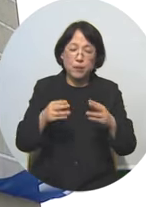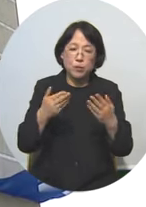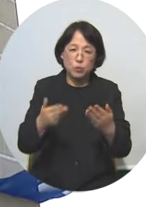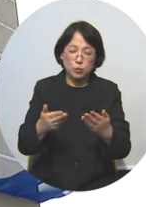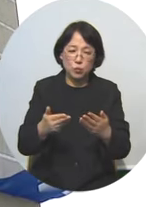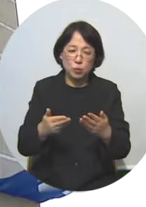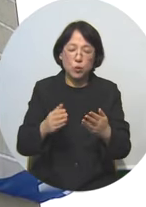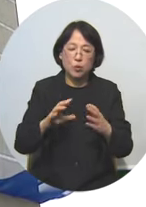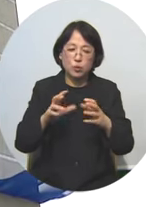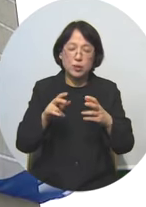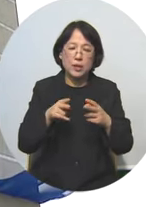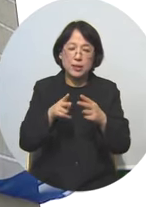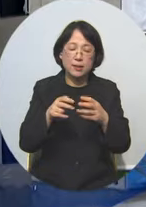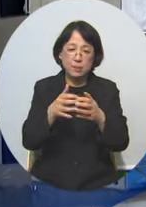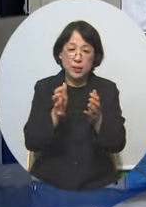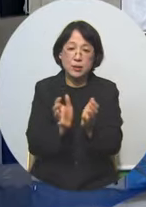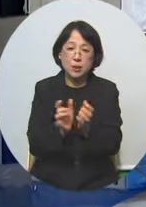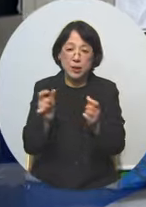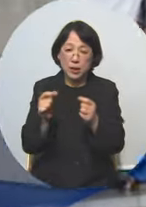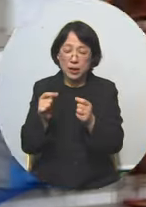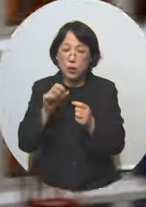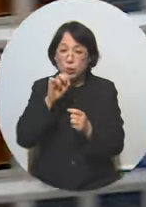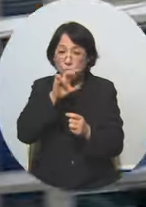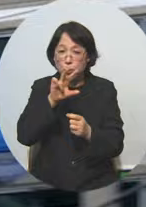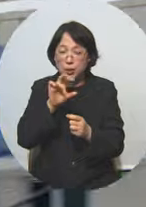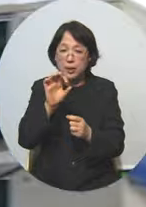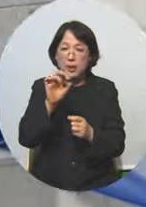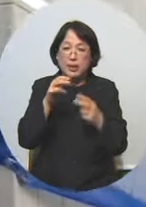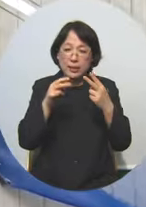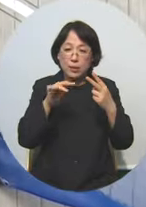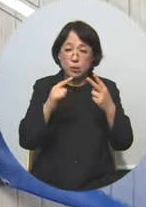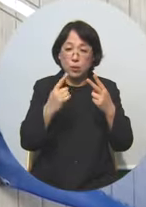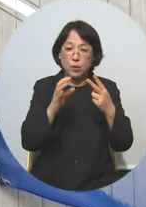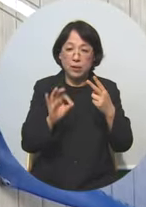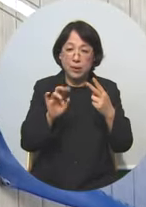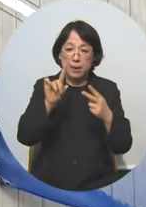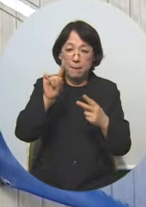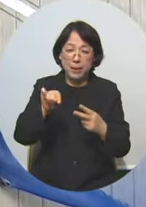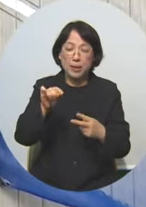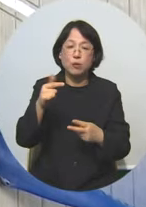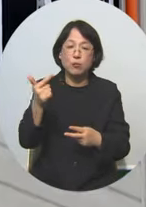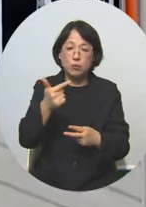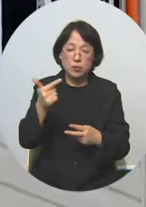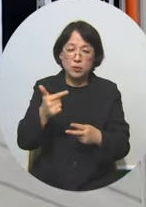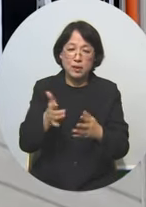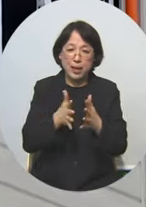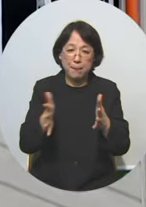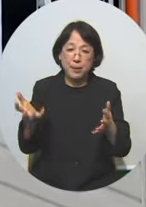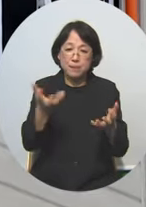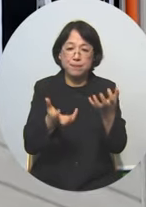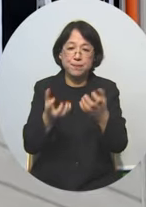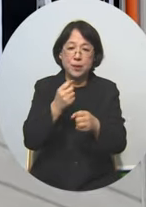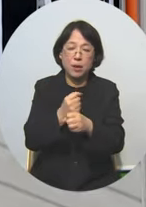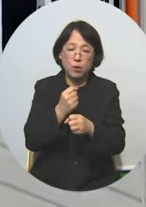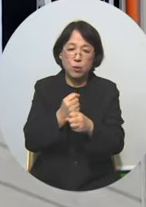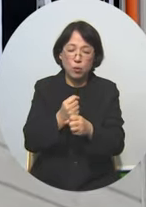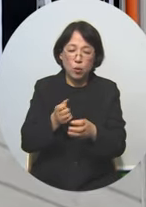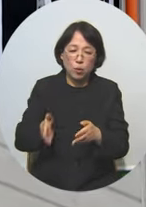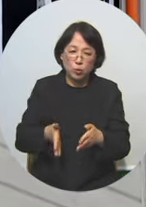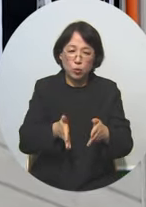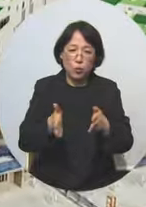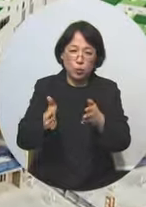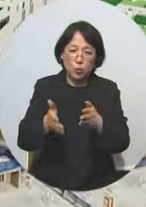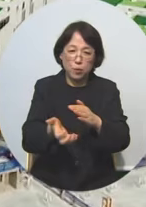국가산단과 가까운 용인 2동에 16,000가구를 공급할 공공주택지구와 함께 도로망도 확보해 나갈